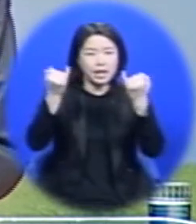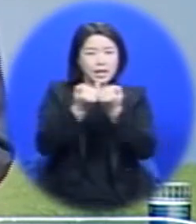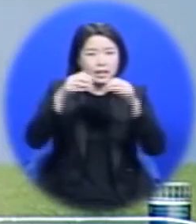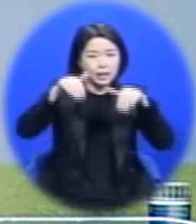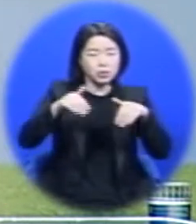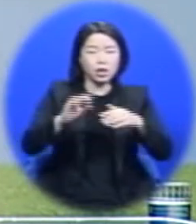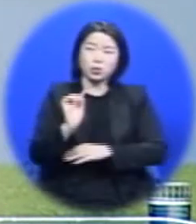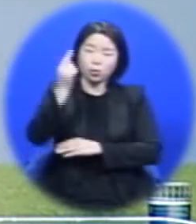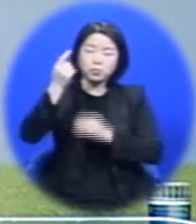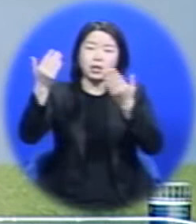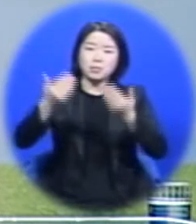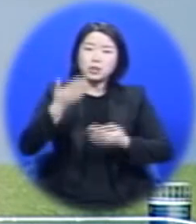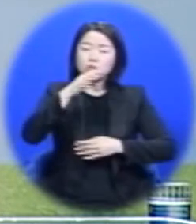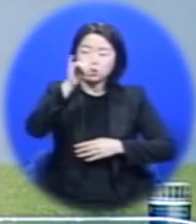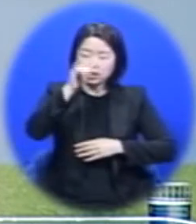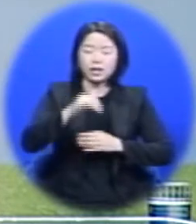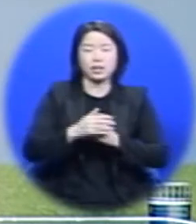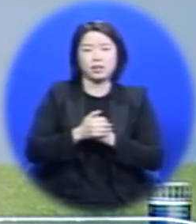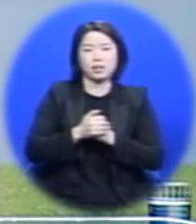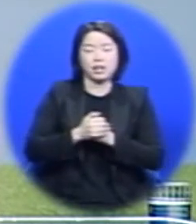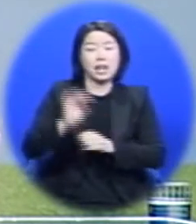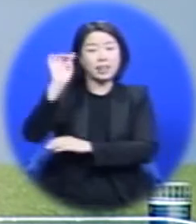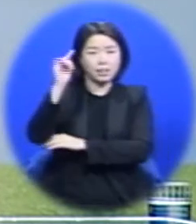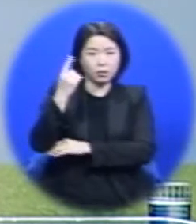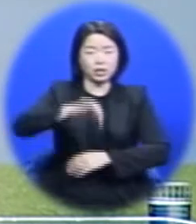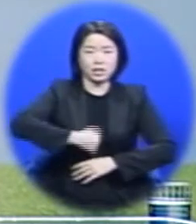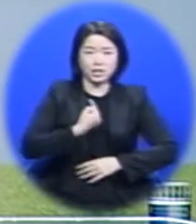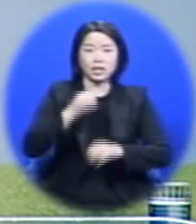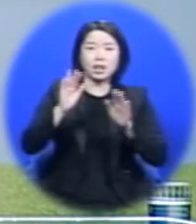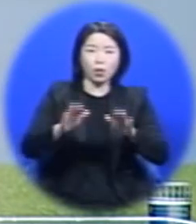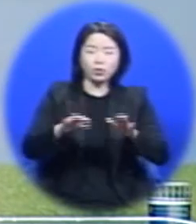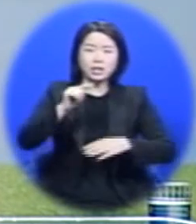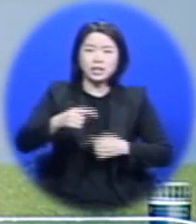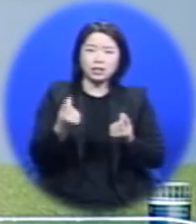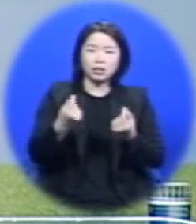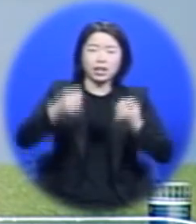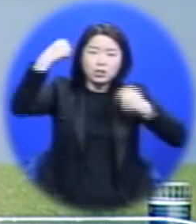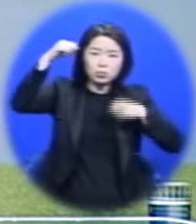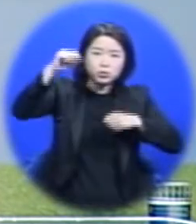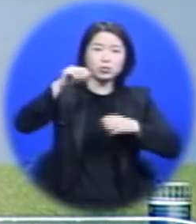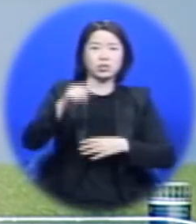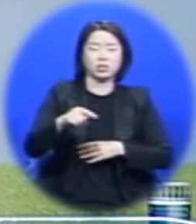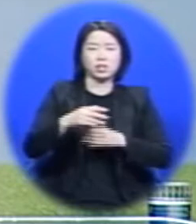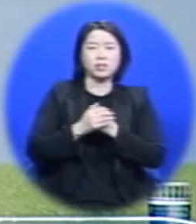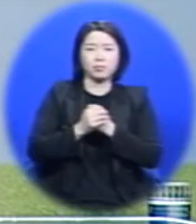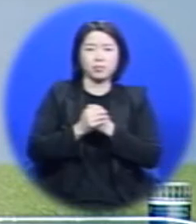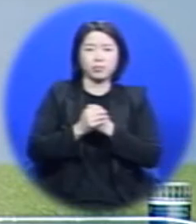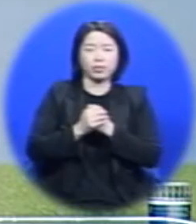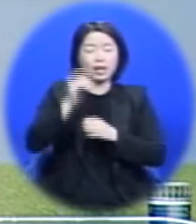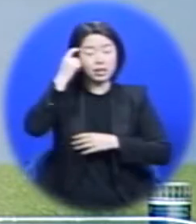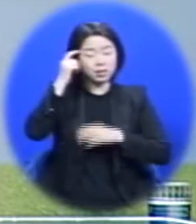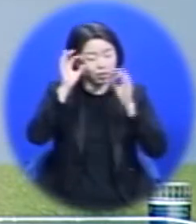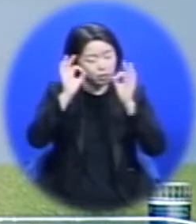높임을 받으리라 한지라. 다윗도 자기가 오늘 이렇게 막 춤을 춘 게, 아,